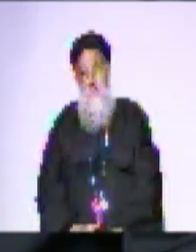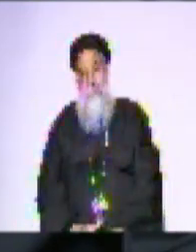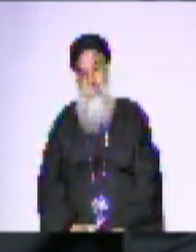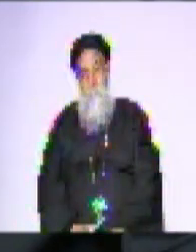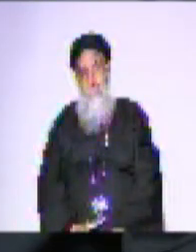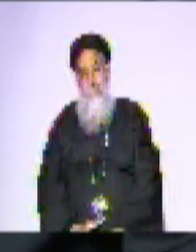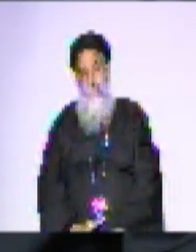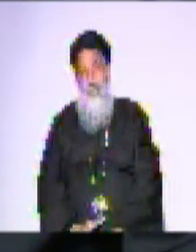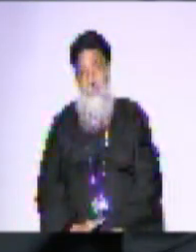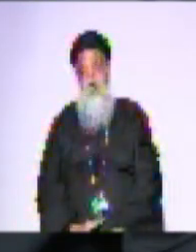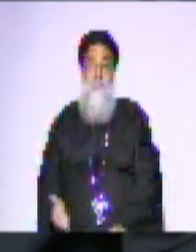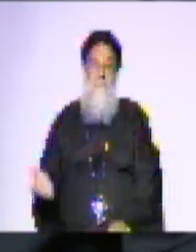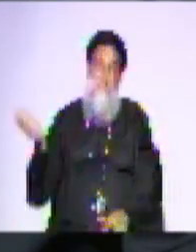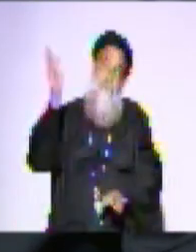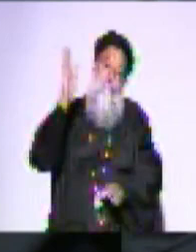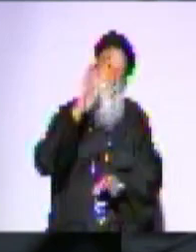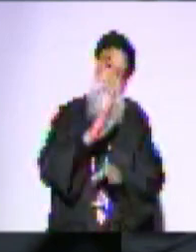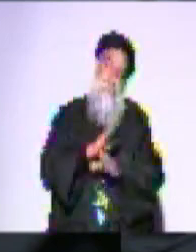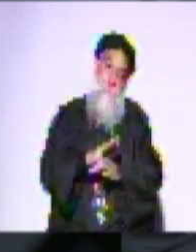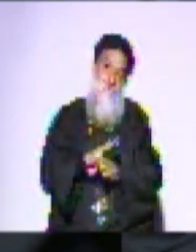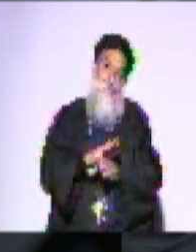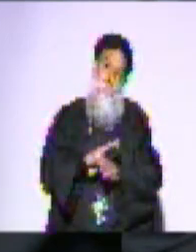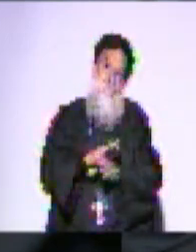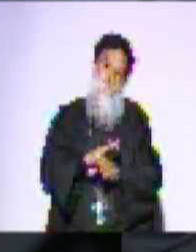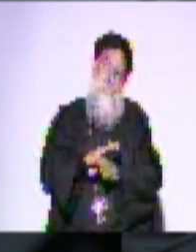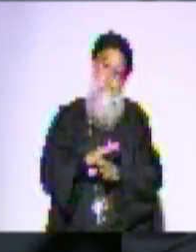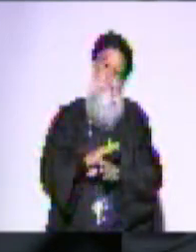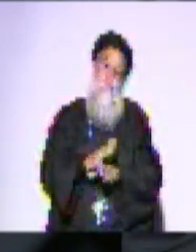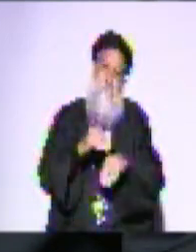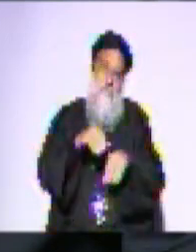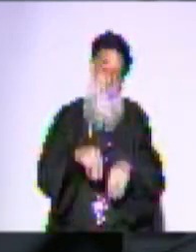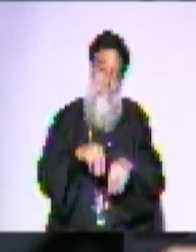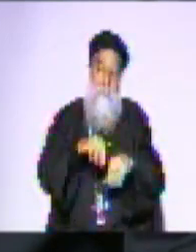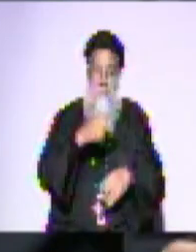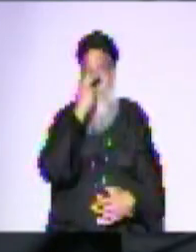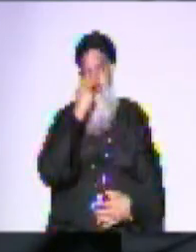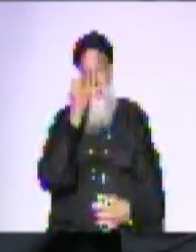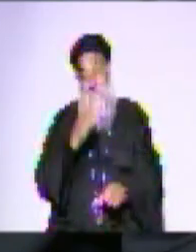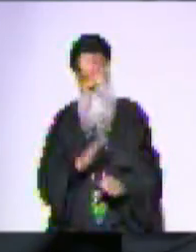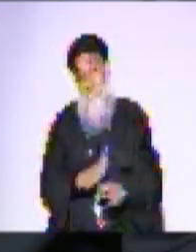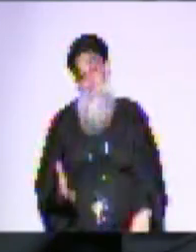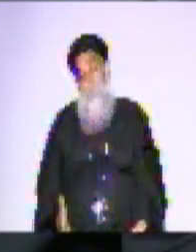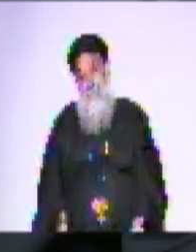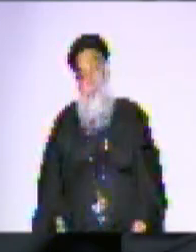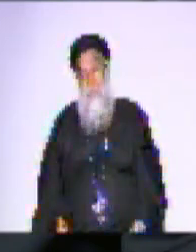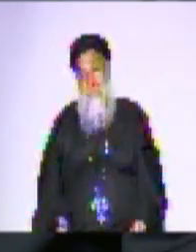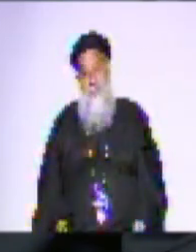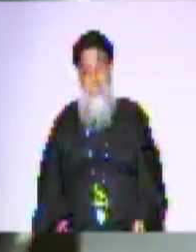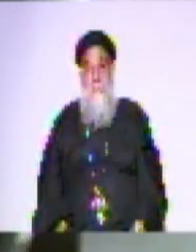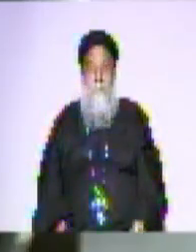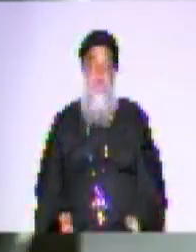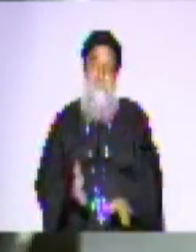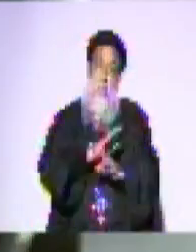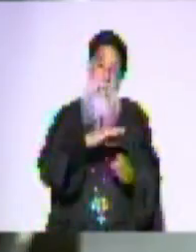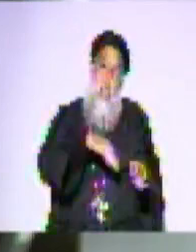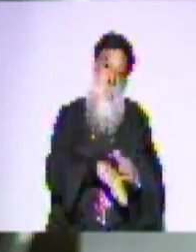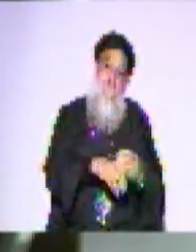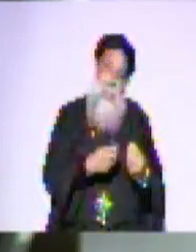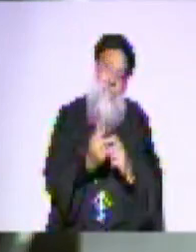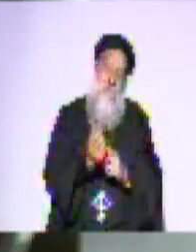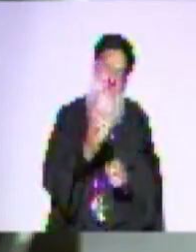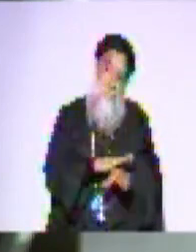فيها بيموت الانسان العتيق في المعموديه يا سيدنا، مش كده؟ يعني أيوة. فهي موت، اما هو ده اللي بيندفن مع